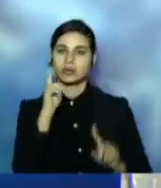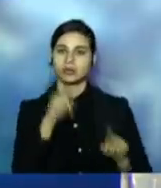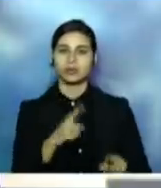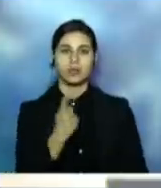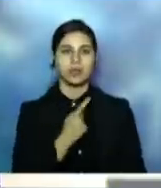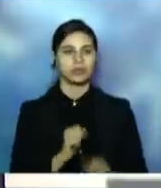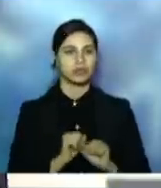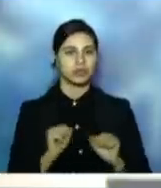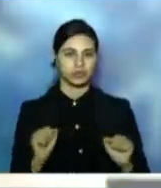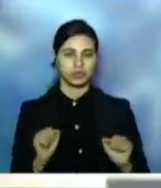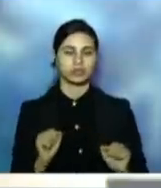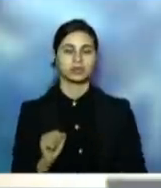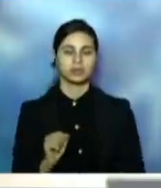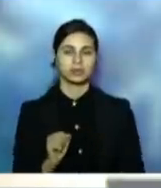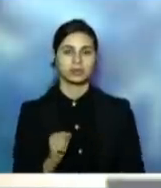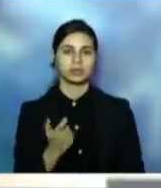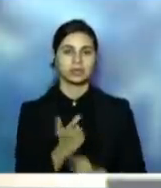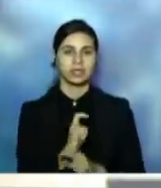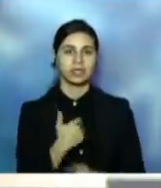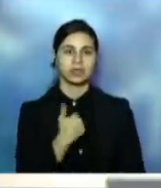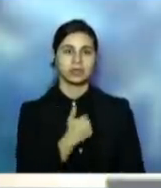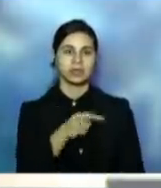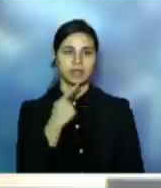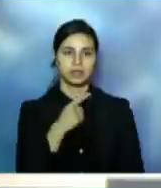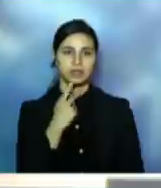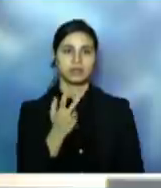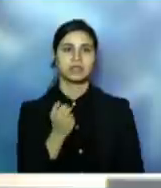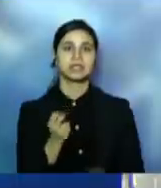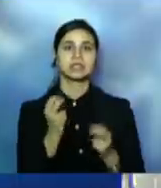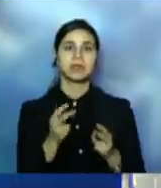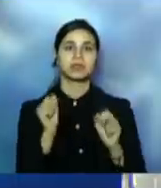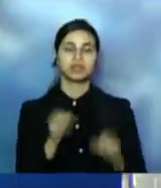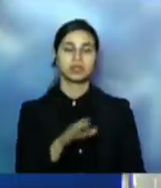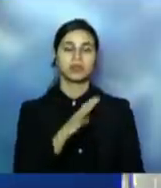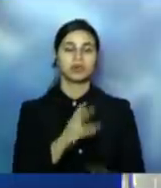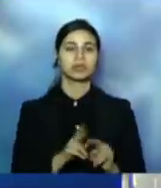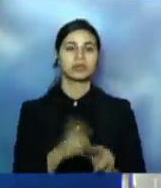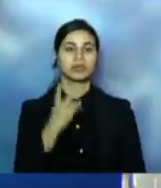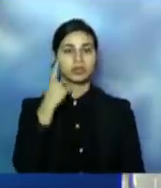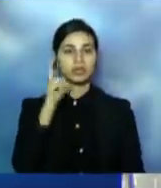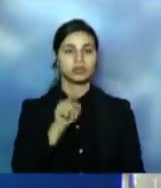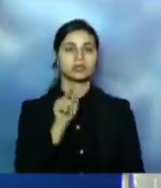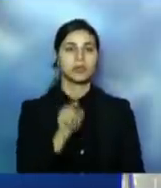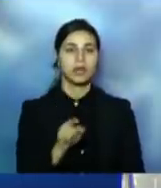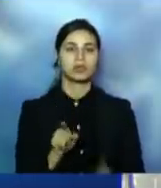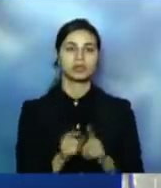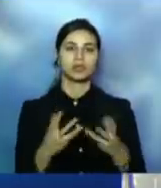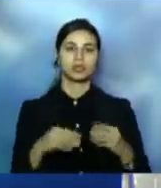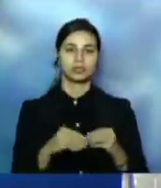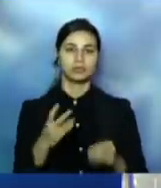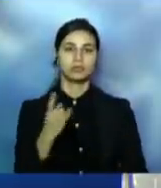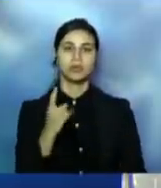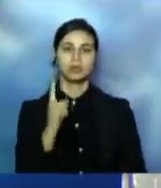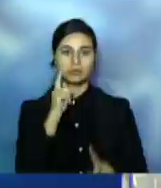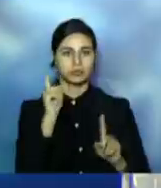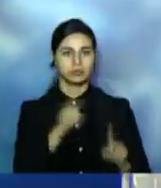ასეთ შემთხვევაში, დიახ, ეს შეიძლება იყოს სახიფათომის ჯანმრთელობისათვის, ამიტომ ეს უნდა იცოდეს მანაც და ოჯახმა უნდა იცოდეს, რომ